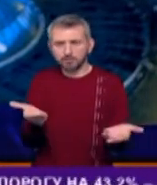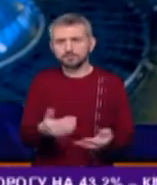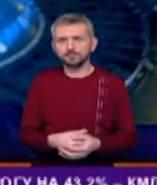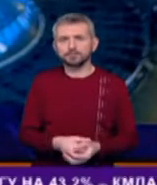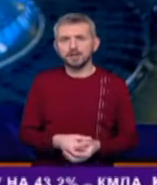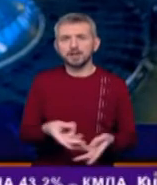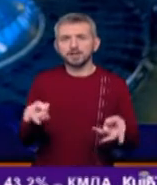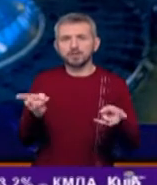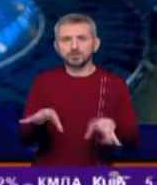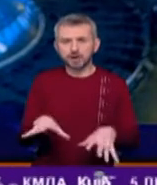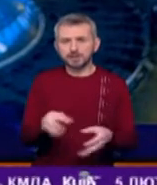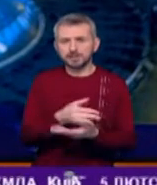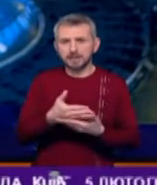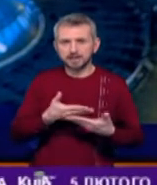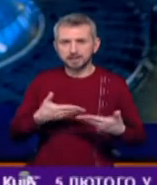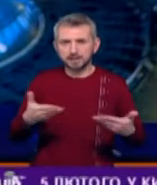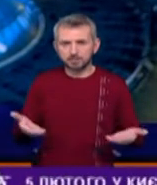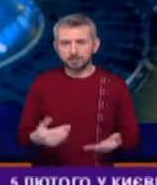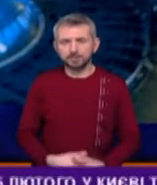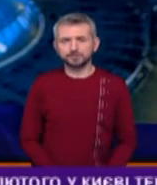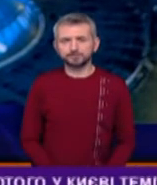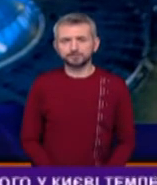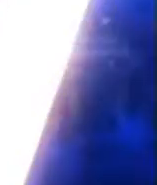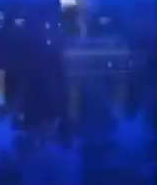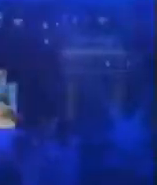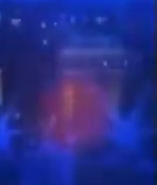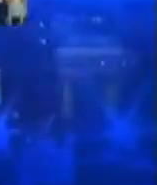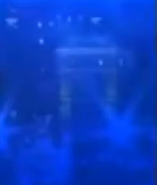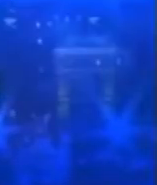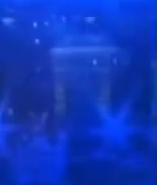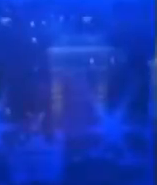працювати. Залишайтеся на каналі, ми зараз повернемося.